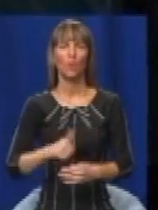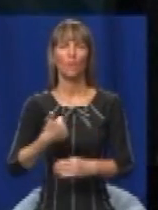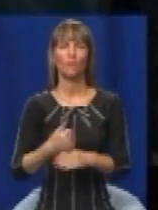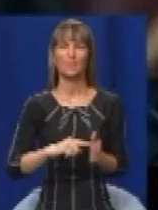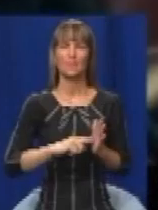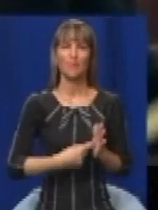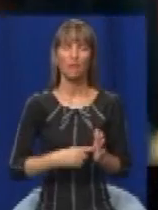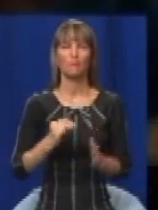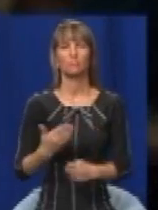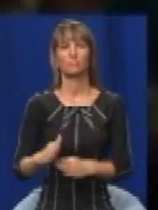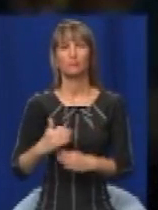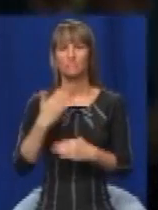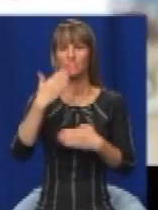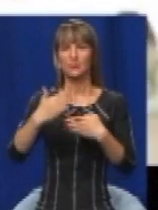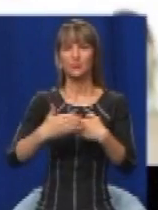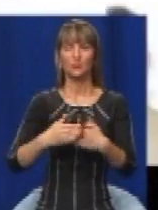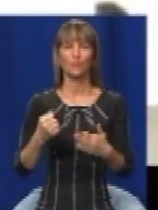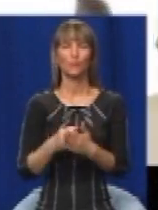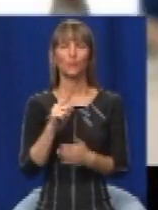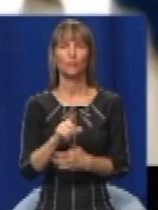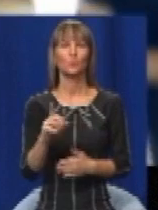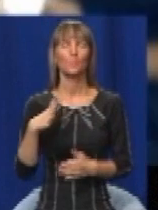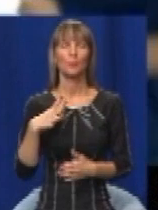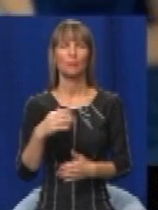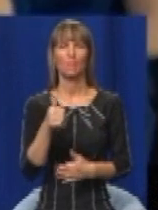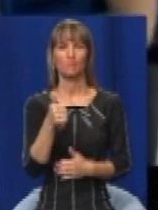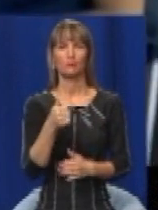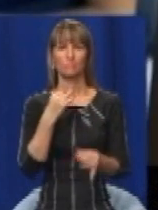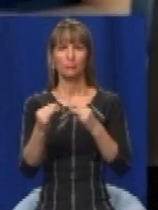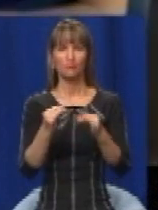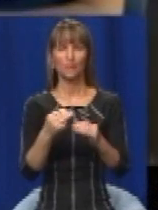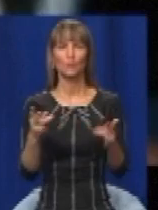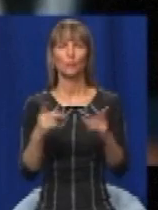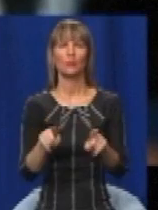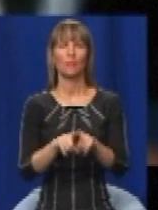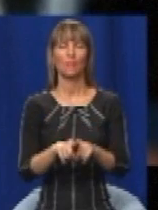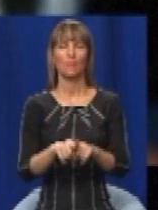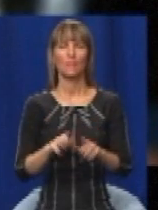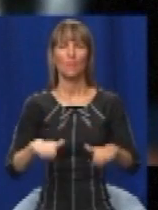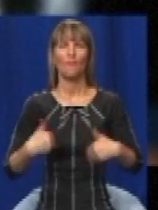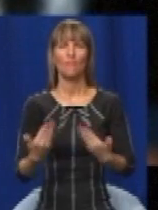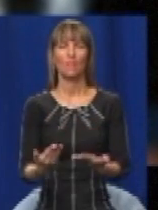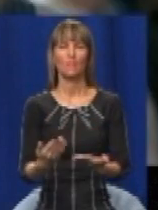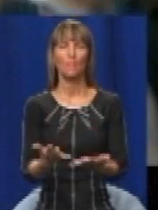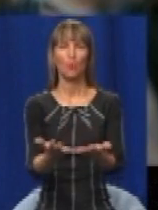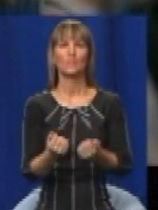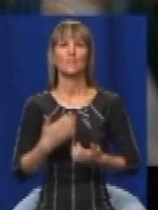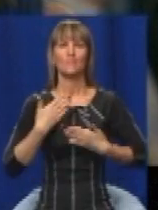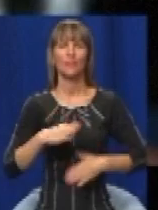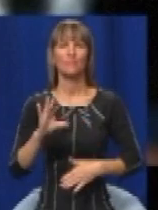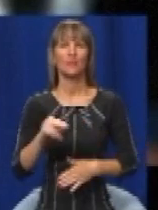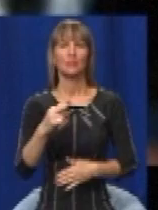мету і поступово наближатися до неї. Щоб стати комунікабельним, дотримуйтесь таких основних порад. Отримуйте задоволення